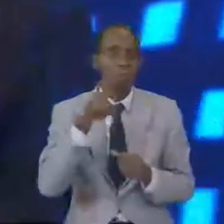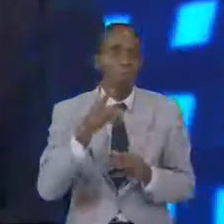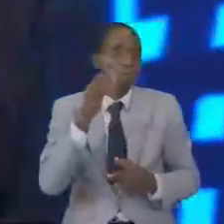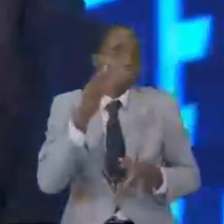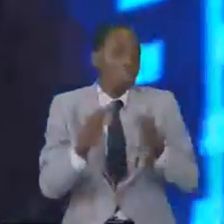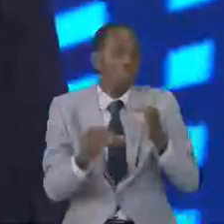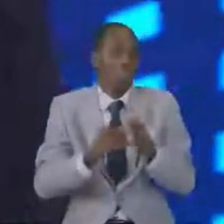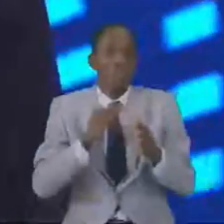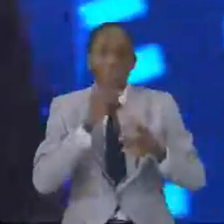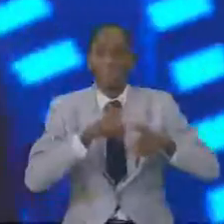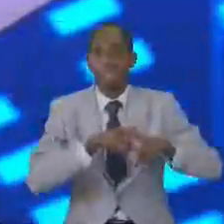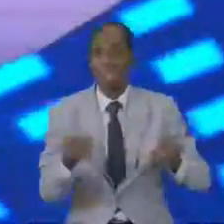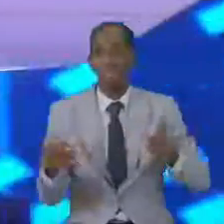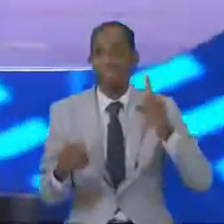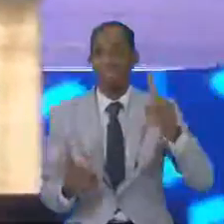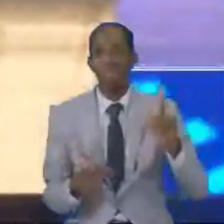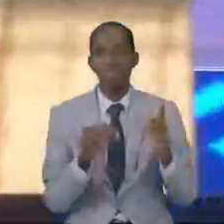au contrario